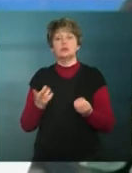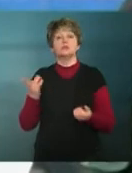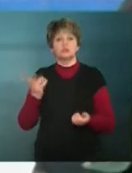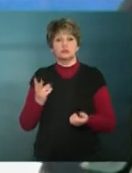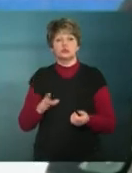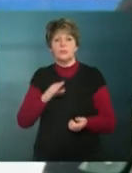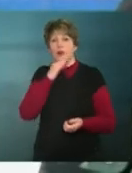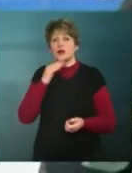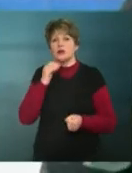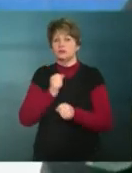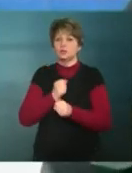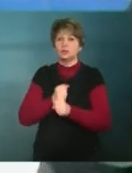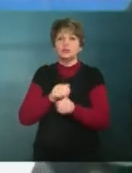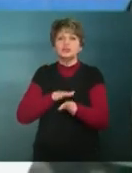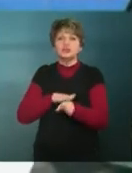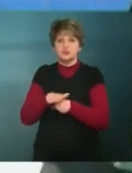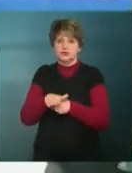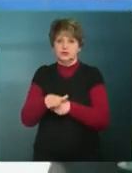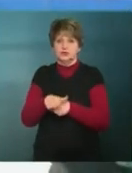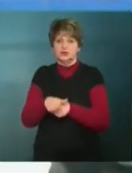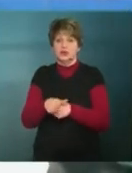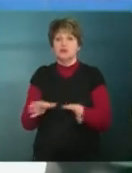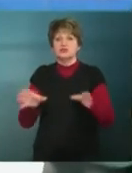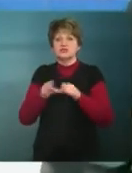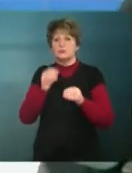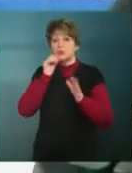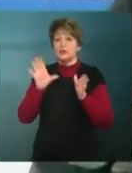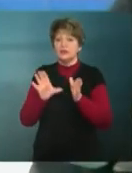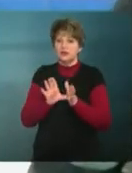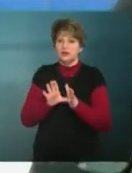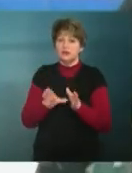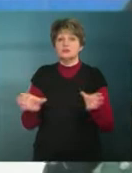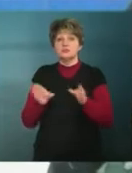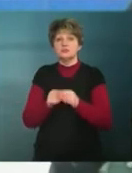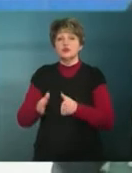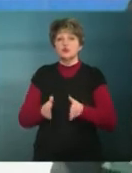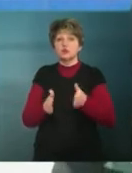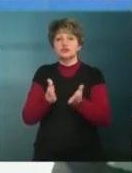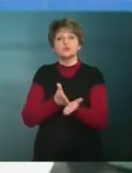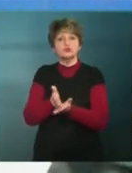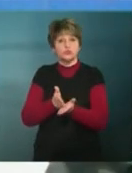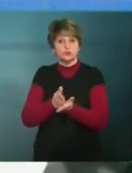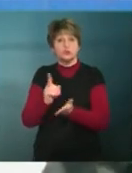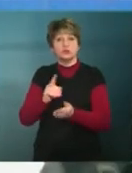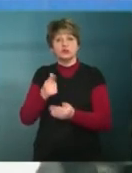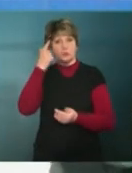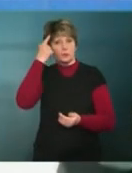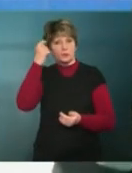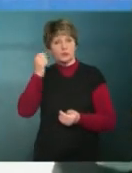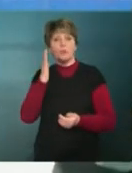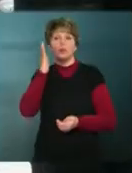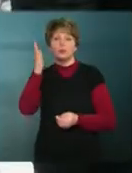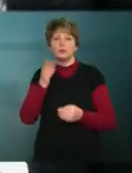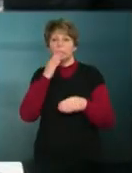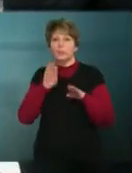багато роботи зробити спільно із енергетиками, спільно із дорожніми службами, для того, щоб попередити у майбутньому